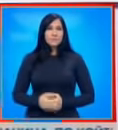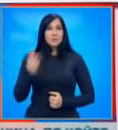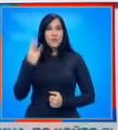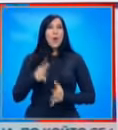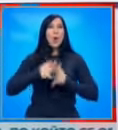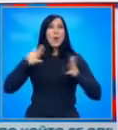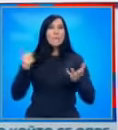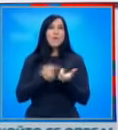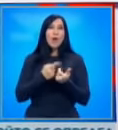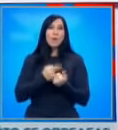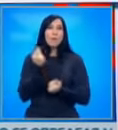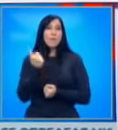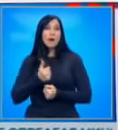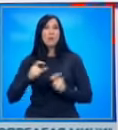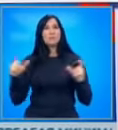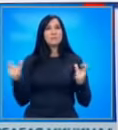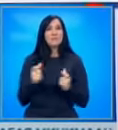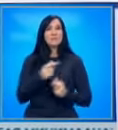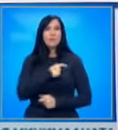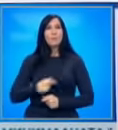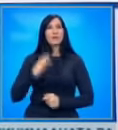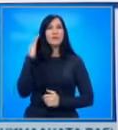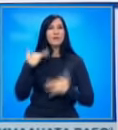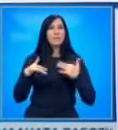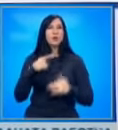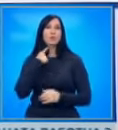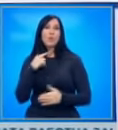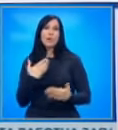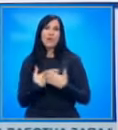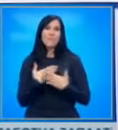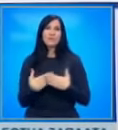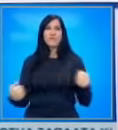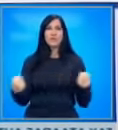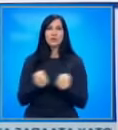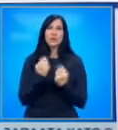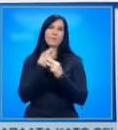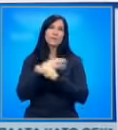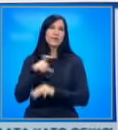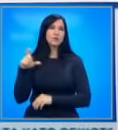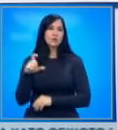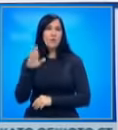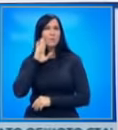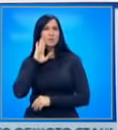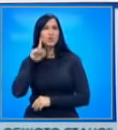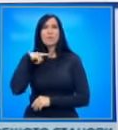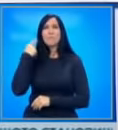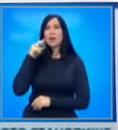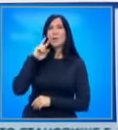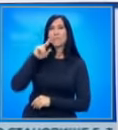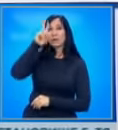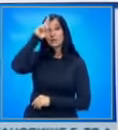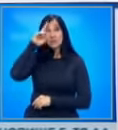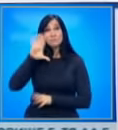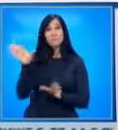Три големи и няколко по-малки фамилии от Република Северна Македония загубиха близките си в катастрофата на магистрала Струма. Бащи, майки, брати и